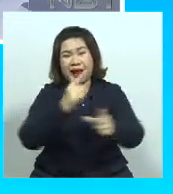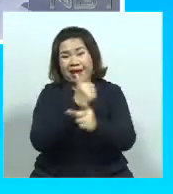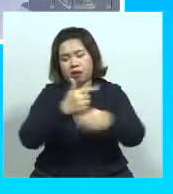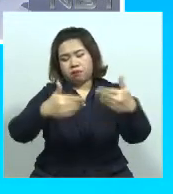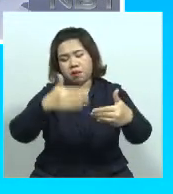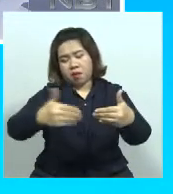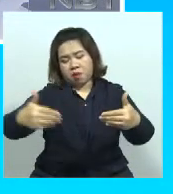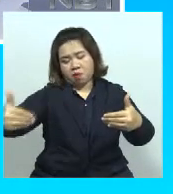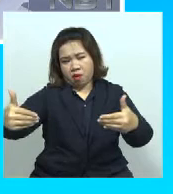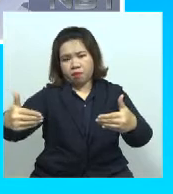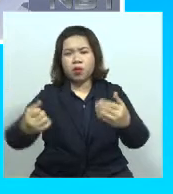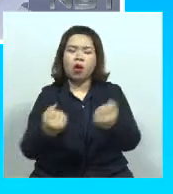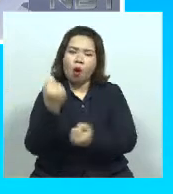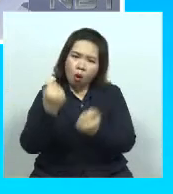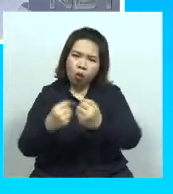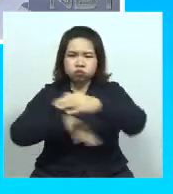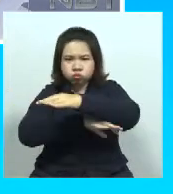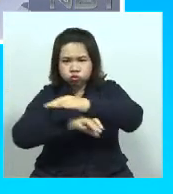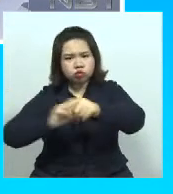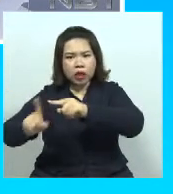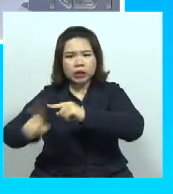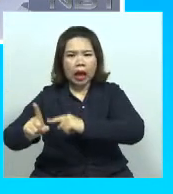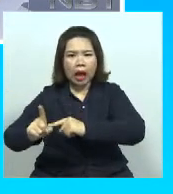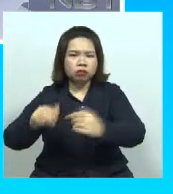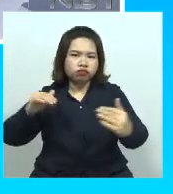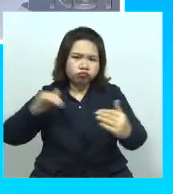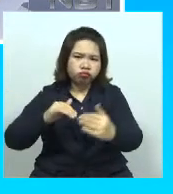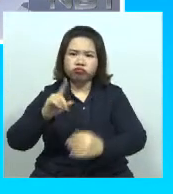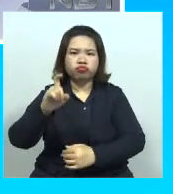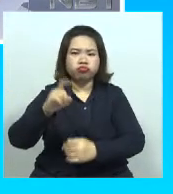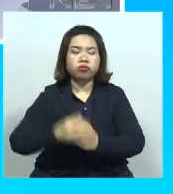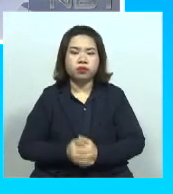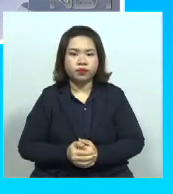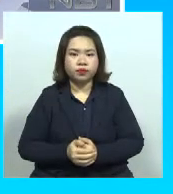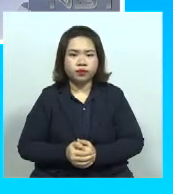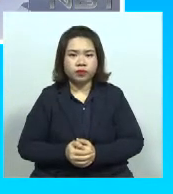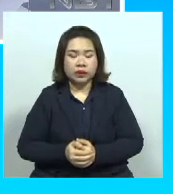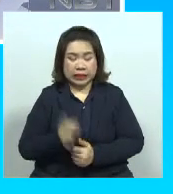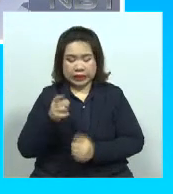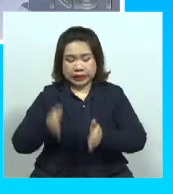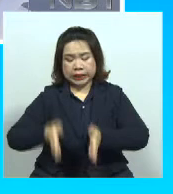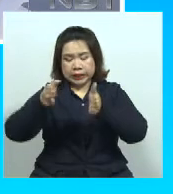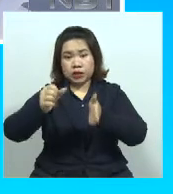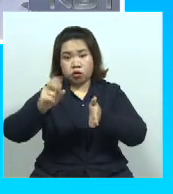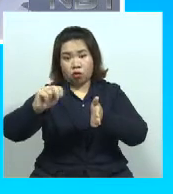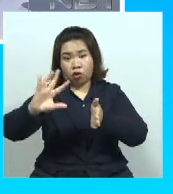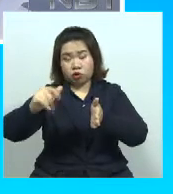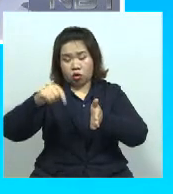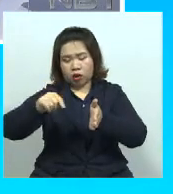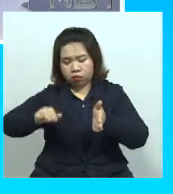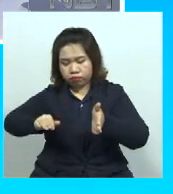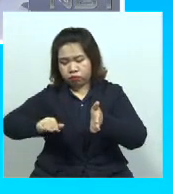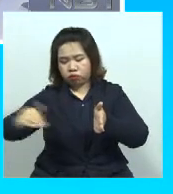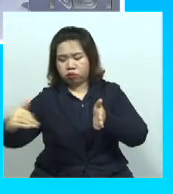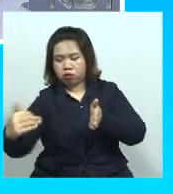นทางเดินรถรางนะครับทำให้ไม่สามารถการจราจรบริเวณรอบสภานิติบัญญัติของฮ่องกงเนี่ยไม่สาม